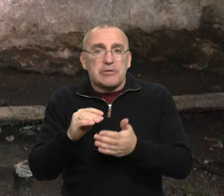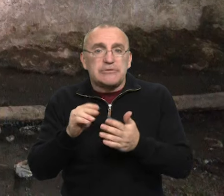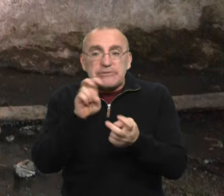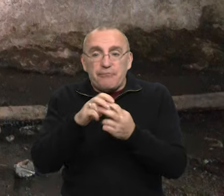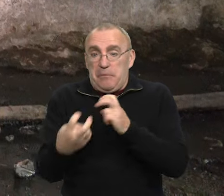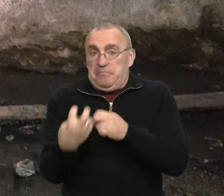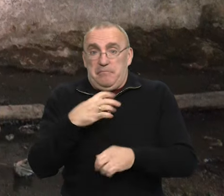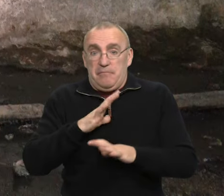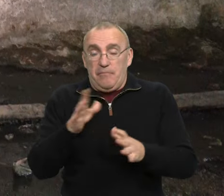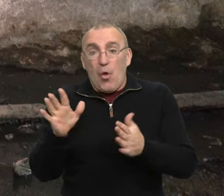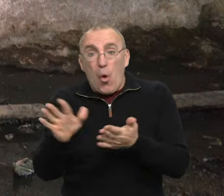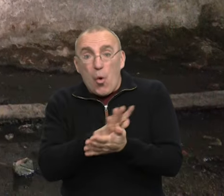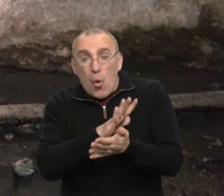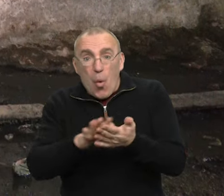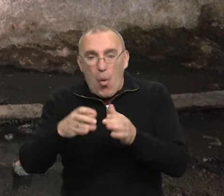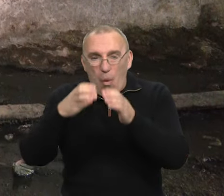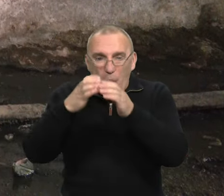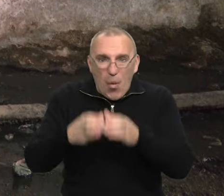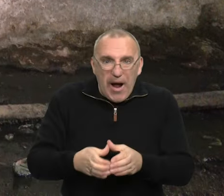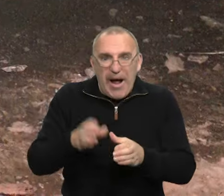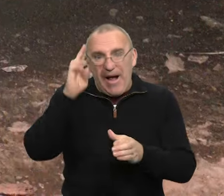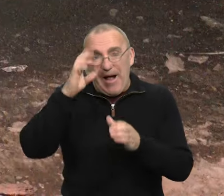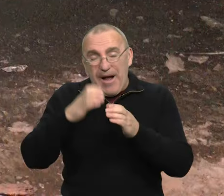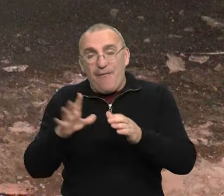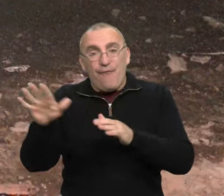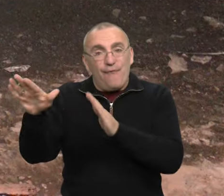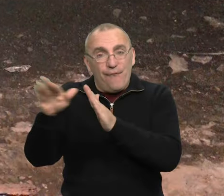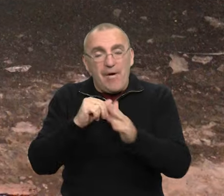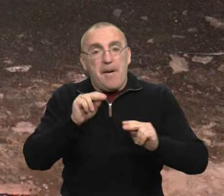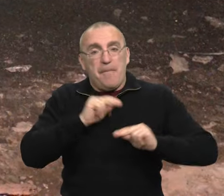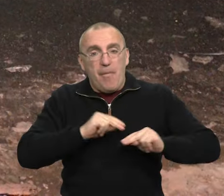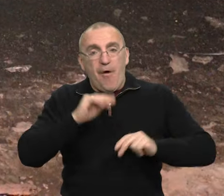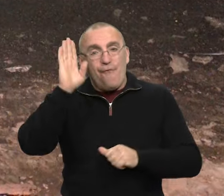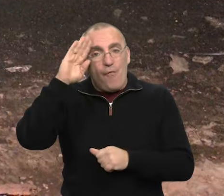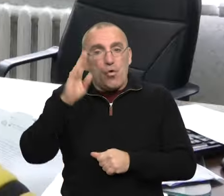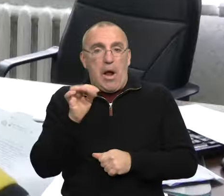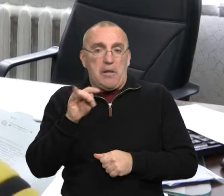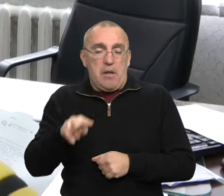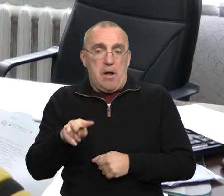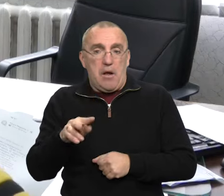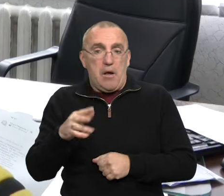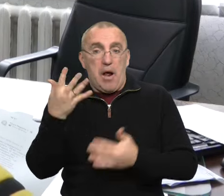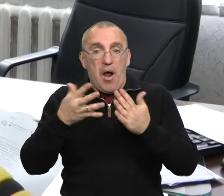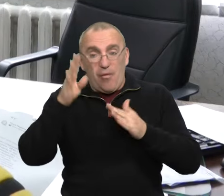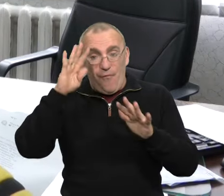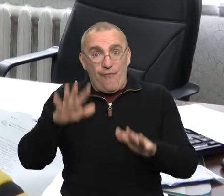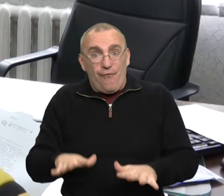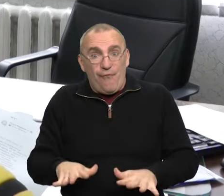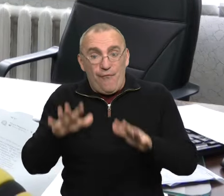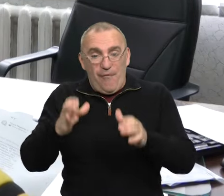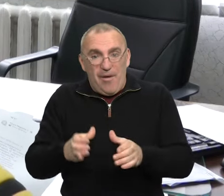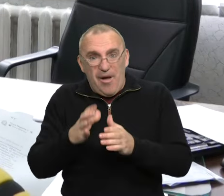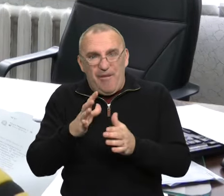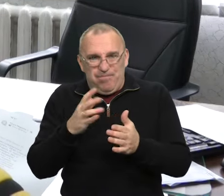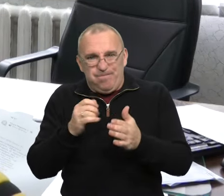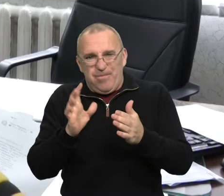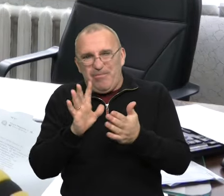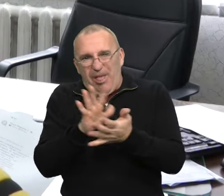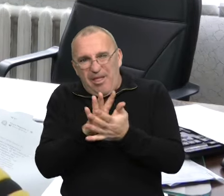Вибіг каже аби розчистити колодязі каналізації щодня викликають працівників водоканалу якщо підтоплені колодці забиті